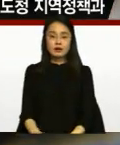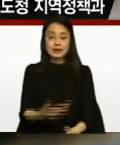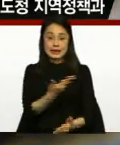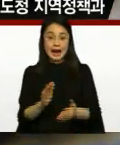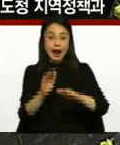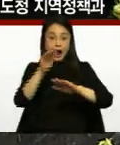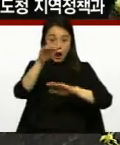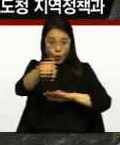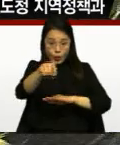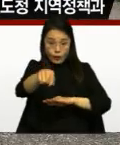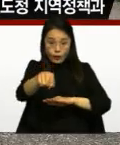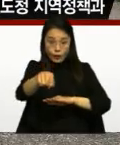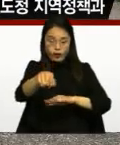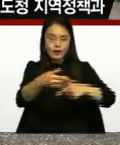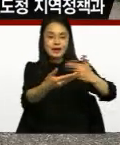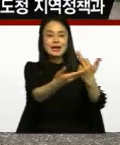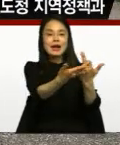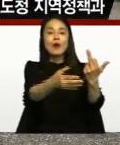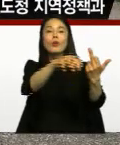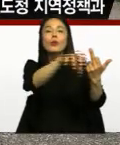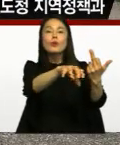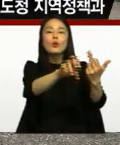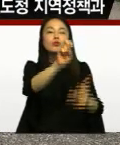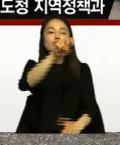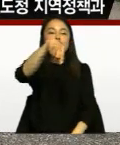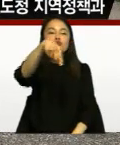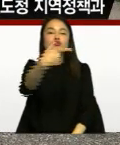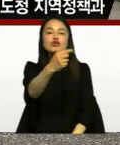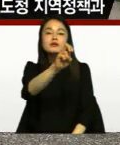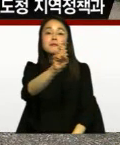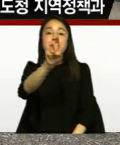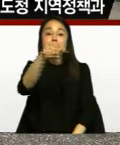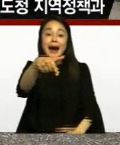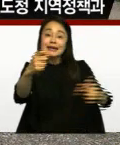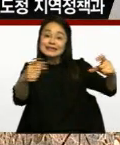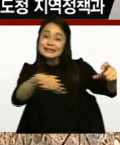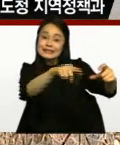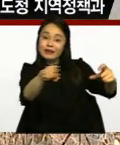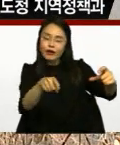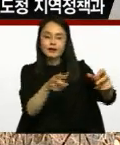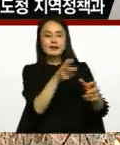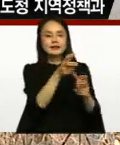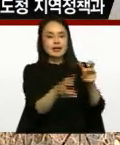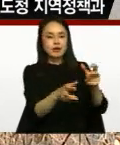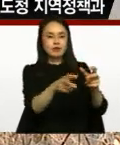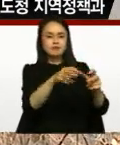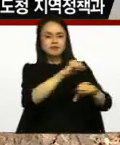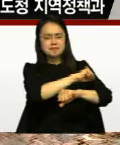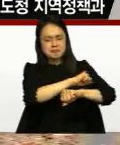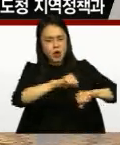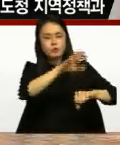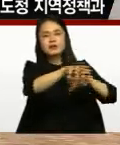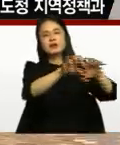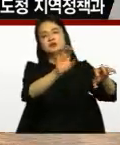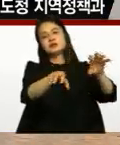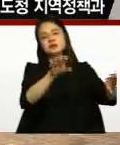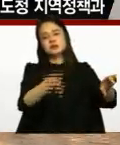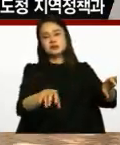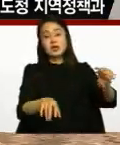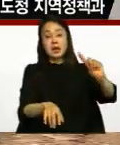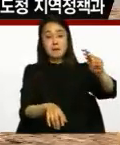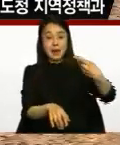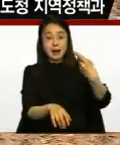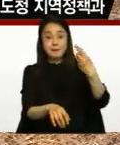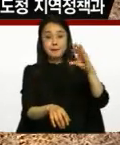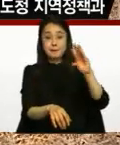마을인 강원도 문막 지역에는 문막 일반 산업단지, 원주 부론 국가 산업단지 등 100만 제곱미터가